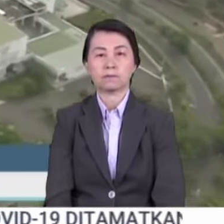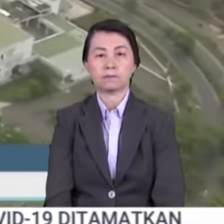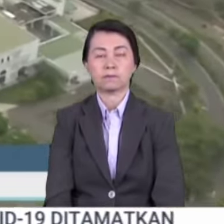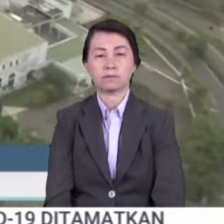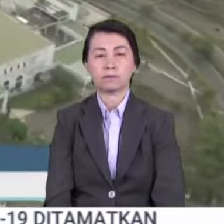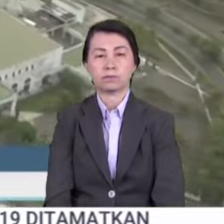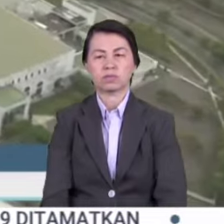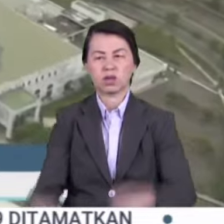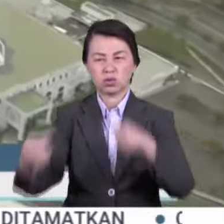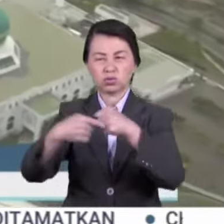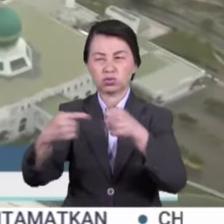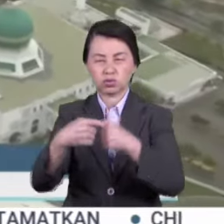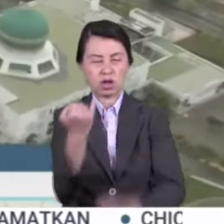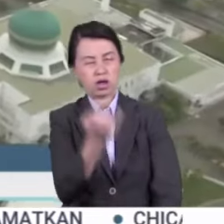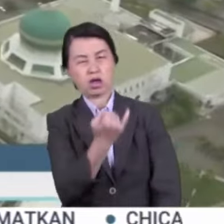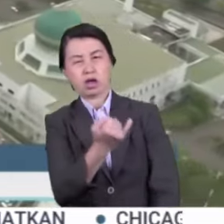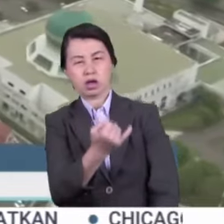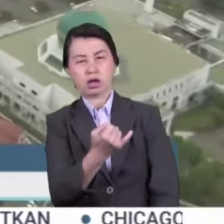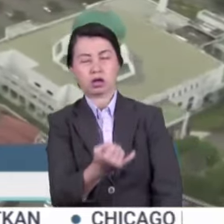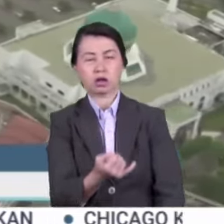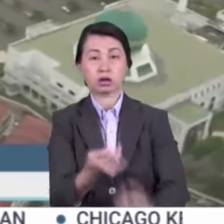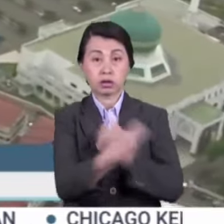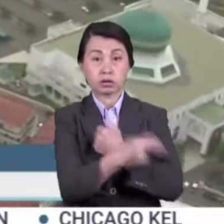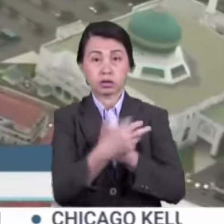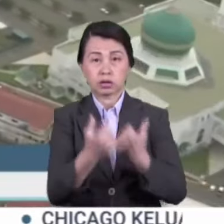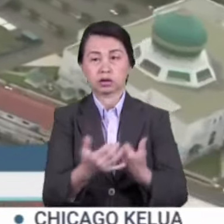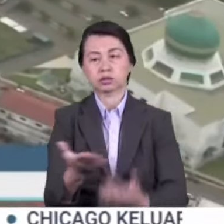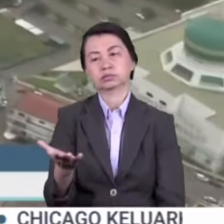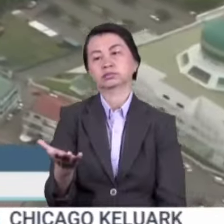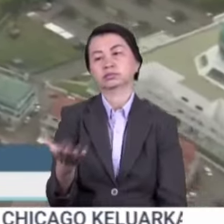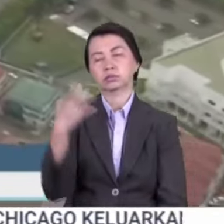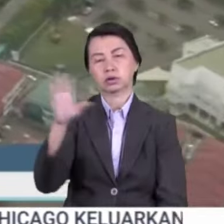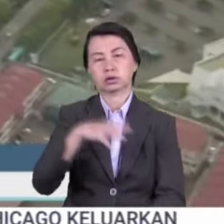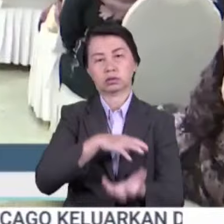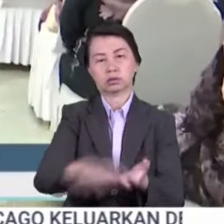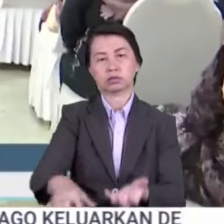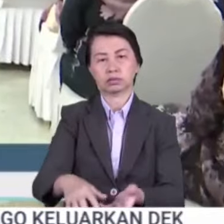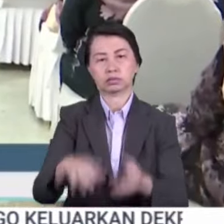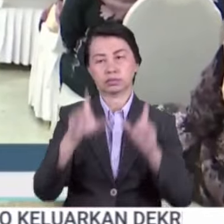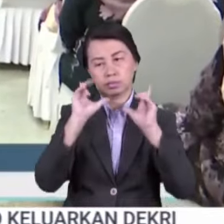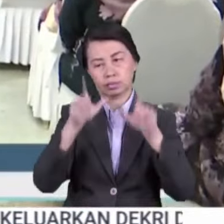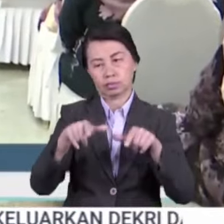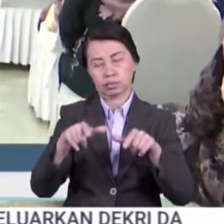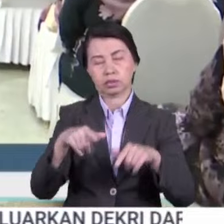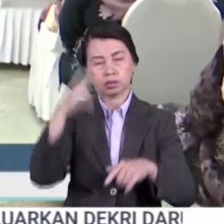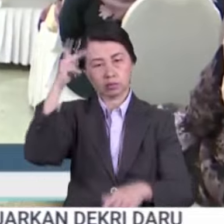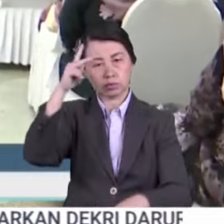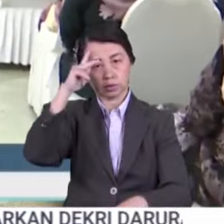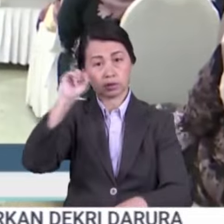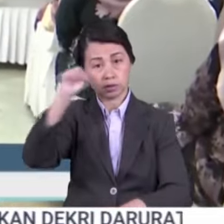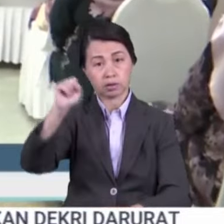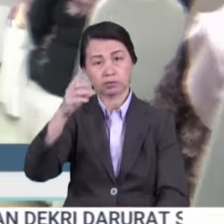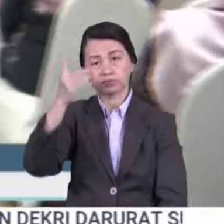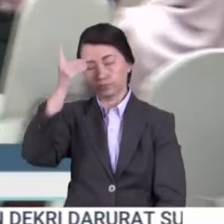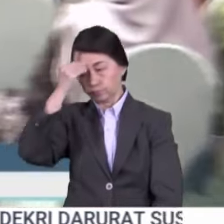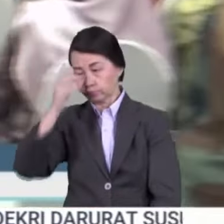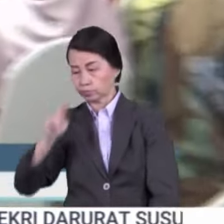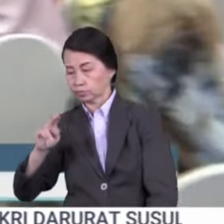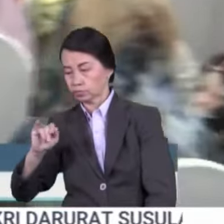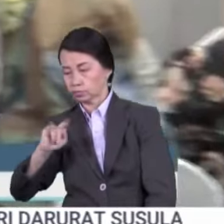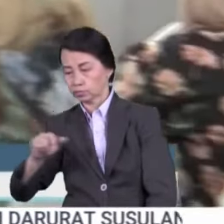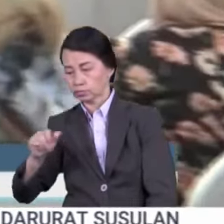Tambahnya, tuduhan memburukkan kepimpinan negeri ketika ini hanya akan menjejaskan integriti politik Sabah. Dato' Nizam berkata